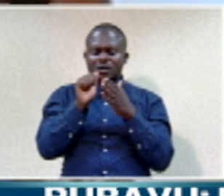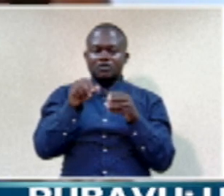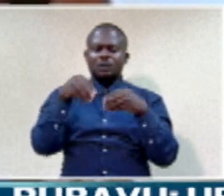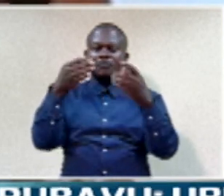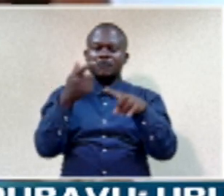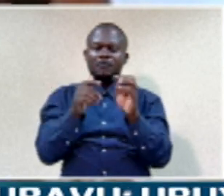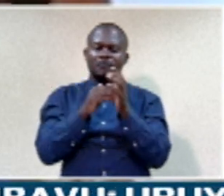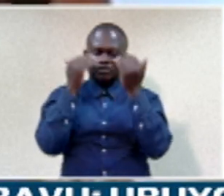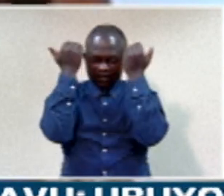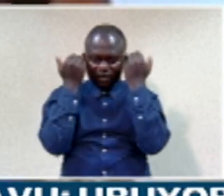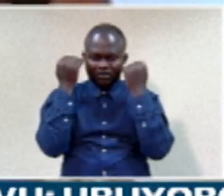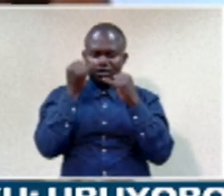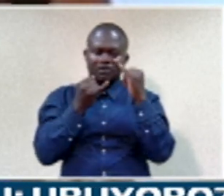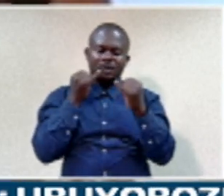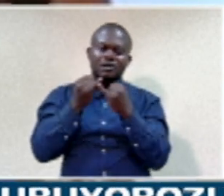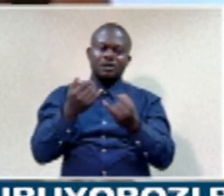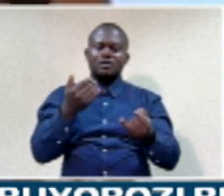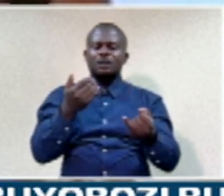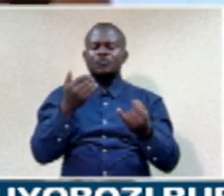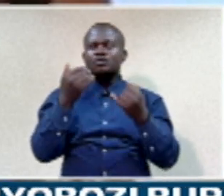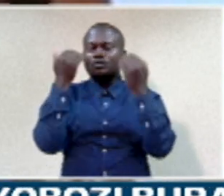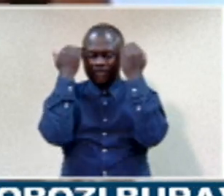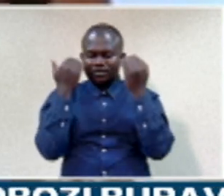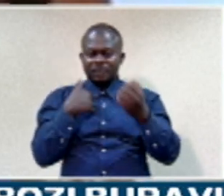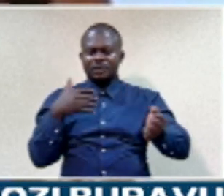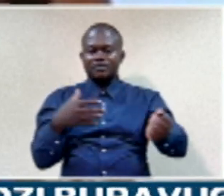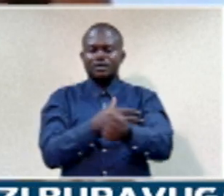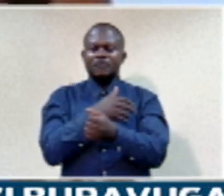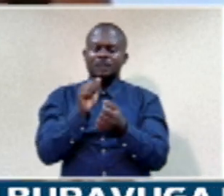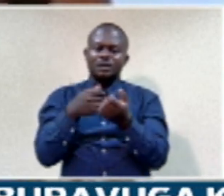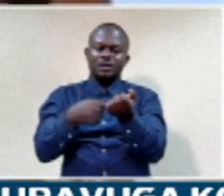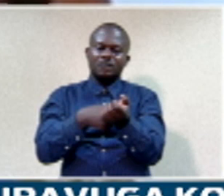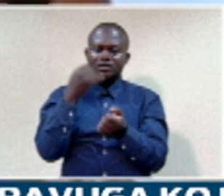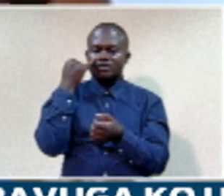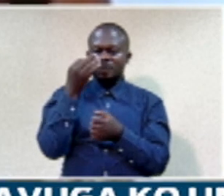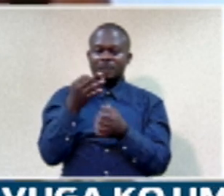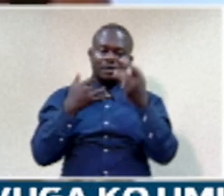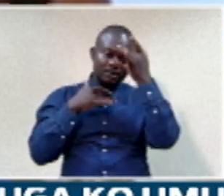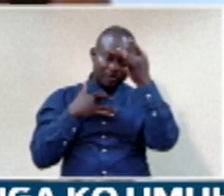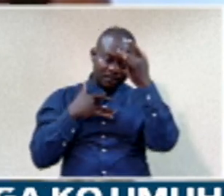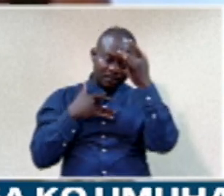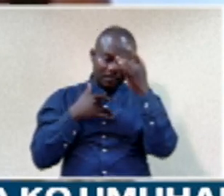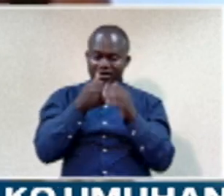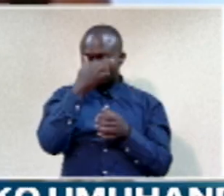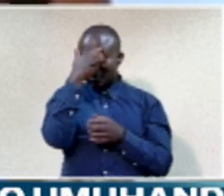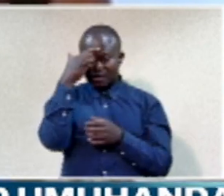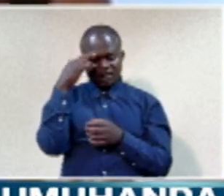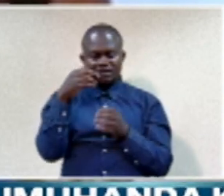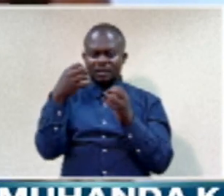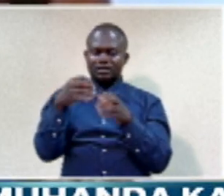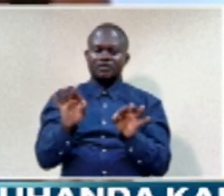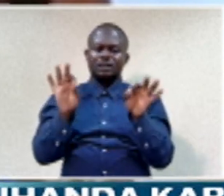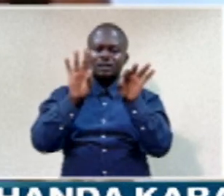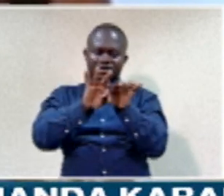ariko n'urukiko mpuzamahanga narwo n'urukiko rufite moyen za mupemeta kumuvuza aramutse arwaye. Iyo mpamvu rero yateshejwe